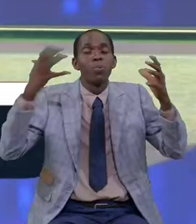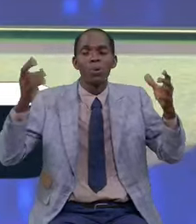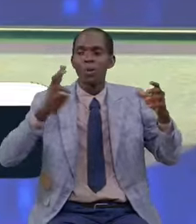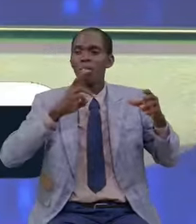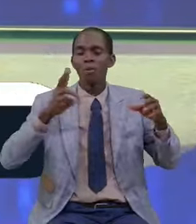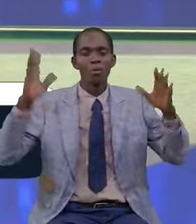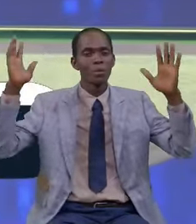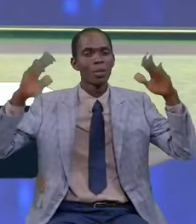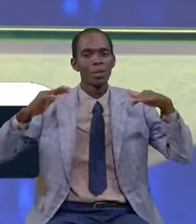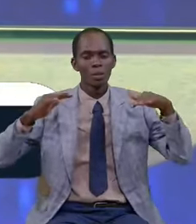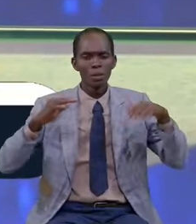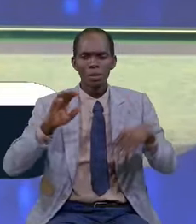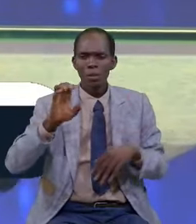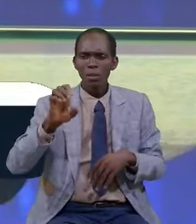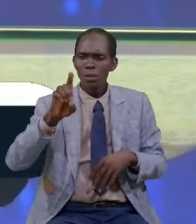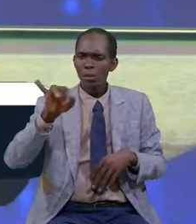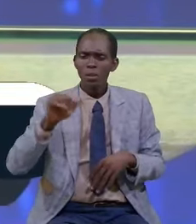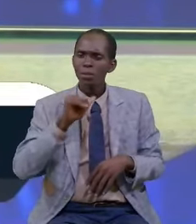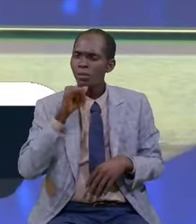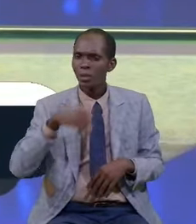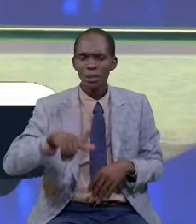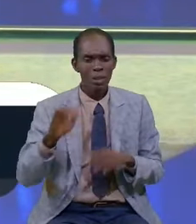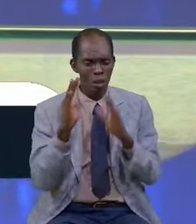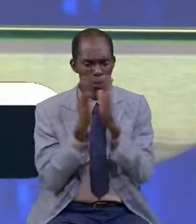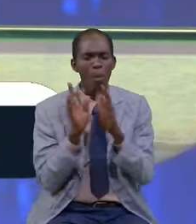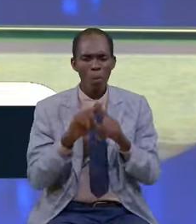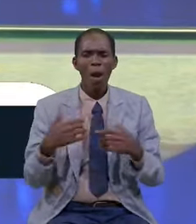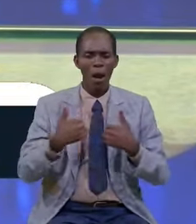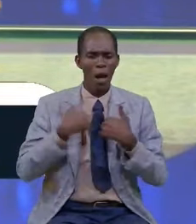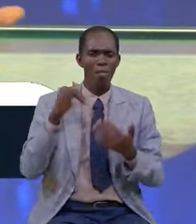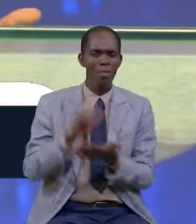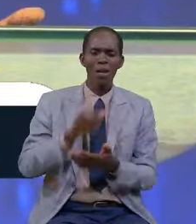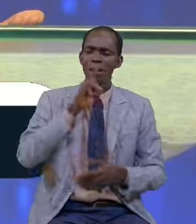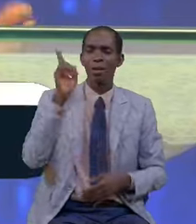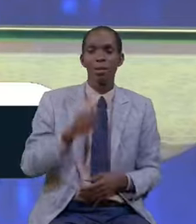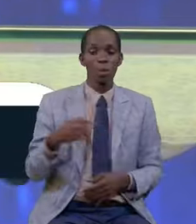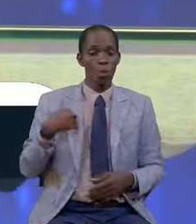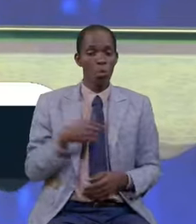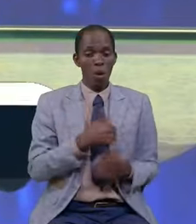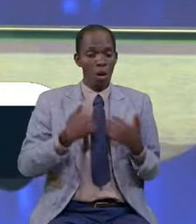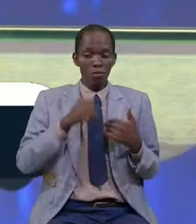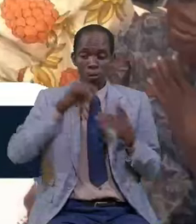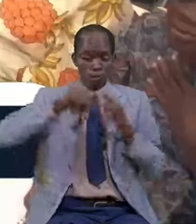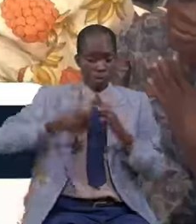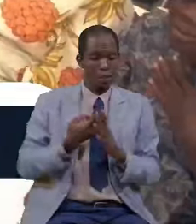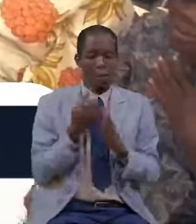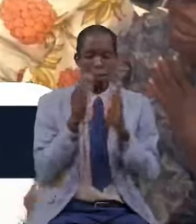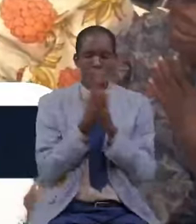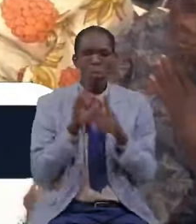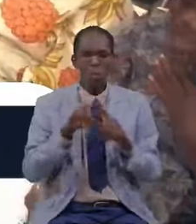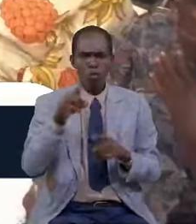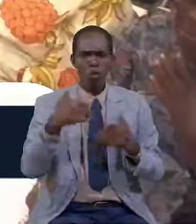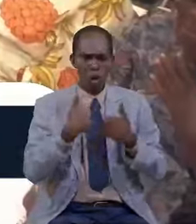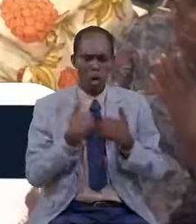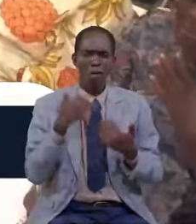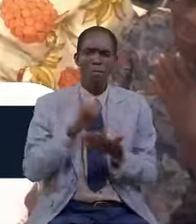Il n'avait même pas prié pour la pluie. Mais il avait l'assurance. On n'a même pas commencé la prière, mais il avait l'assurance.